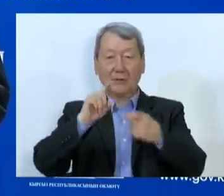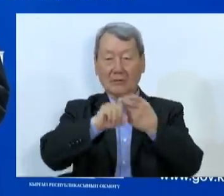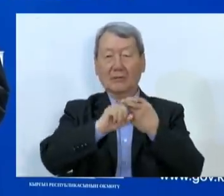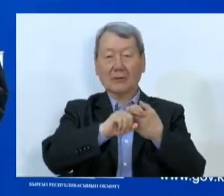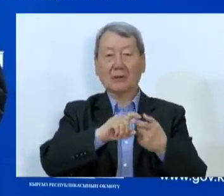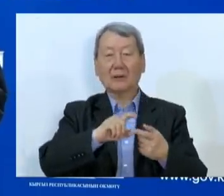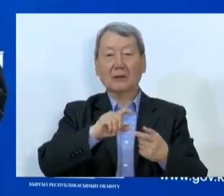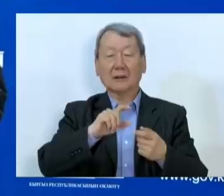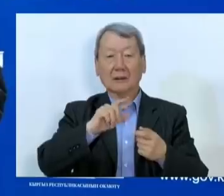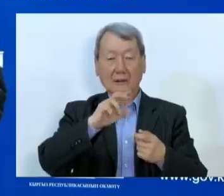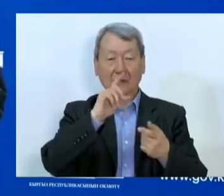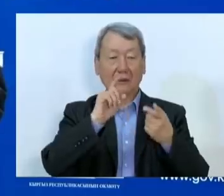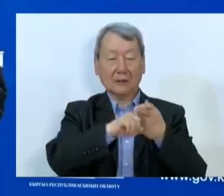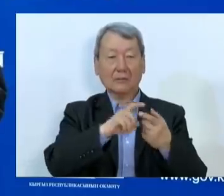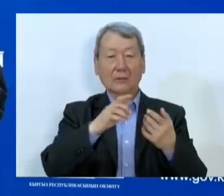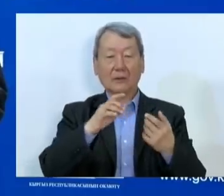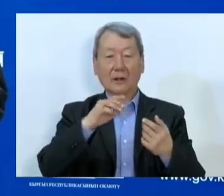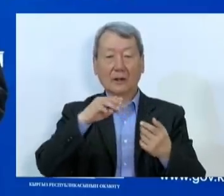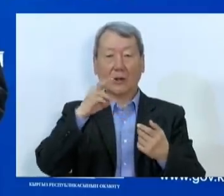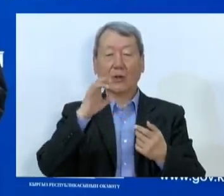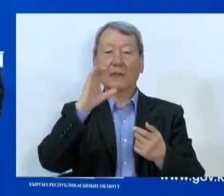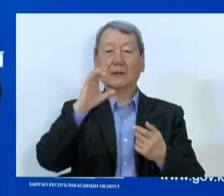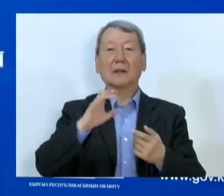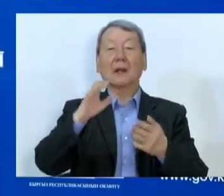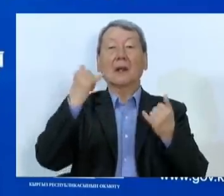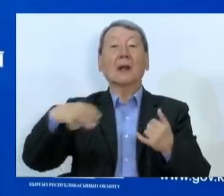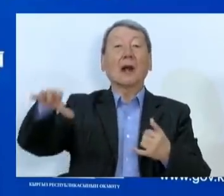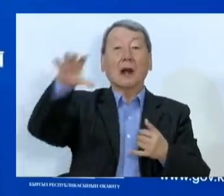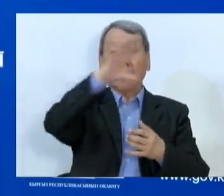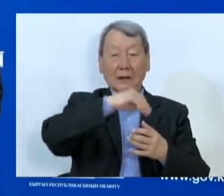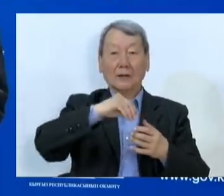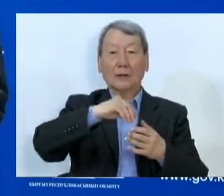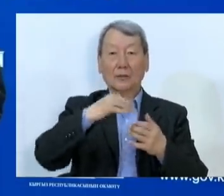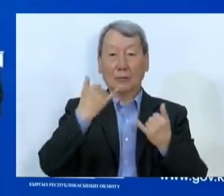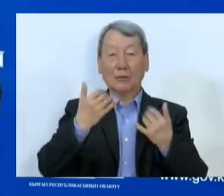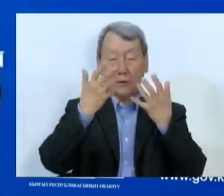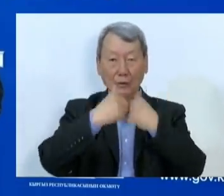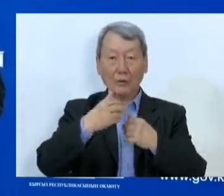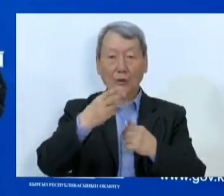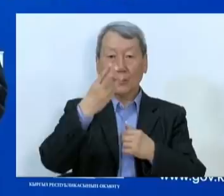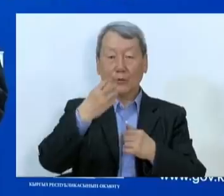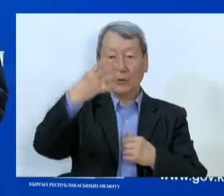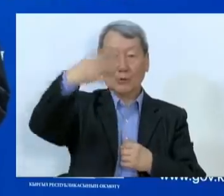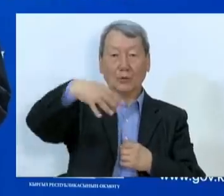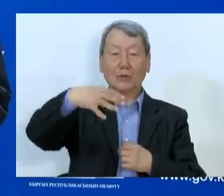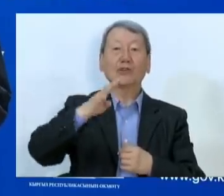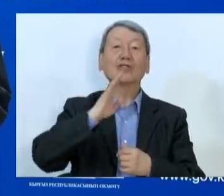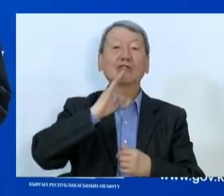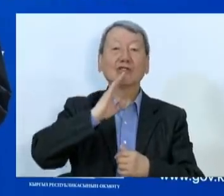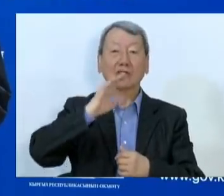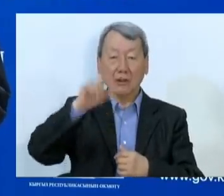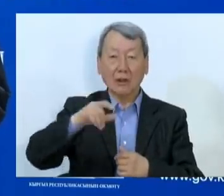3 медициналык мекемелердин кызматкерлери болуп турду. Жалпы катталган учурлардын